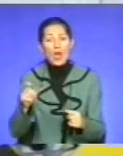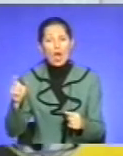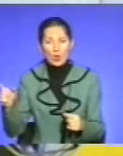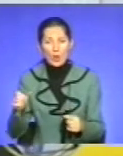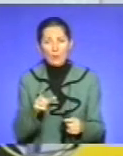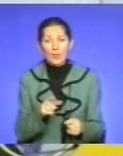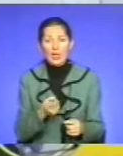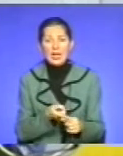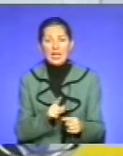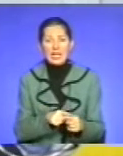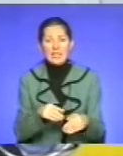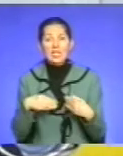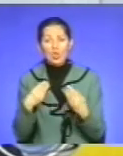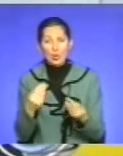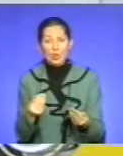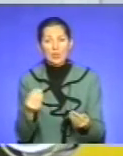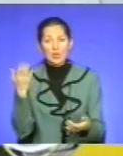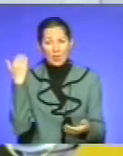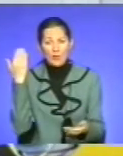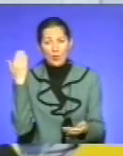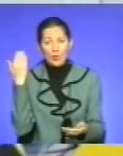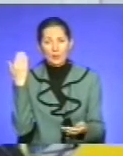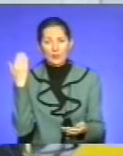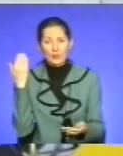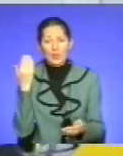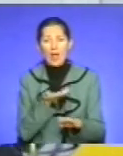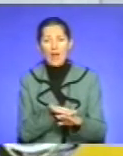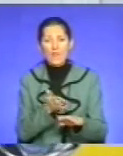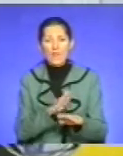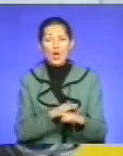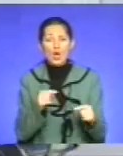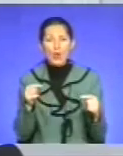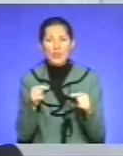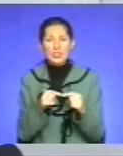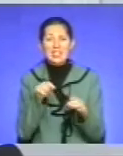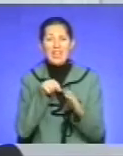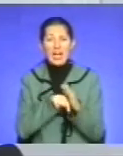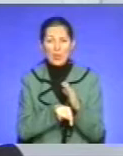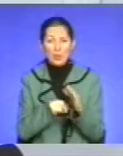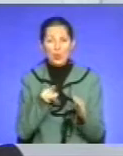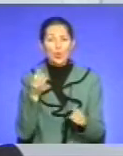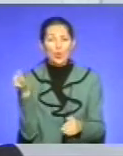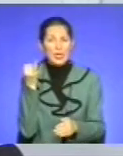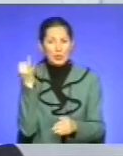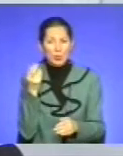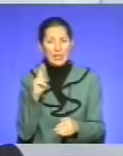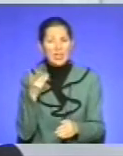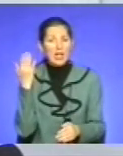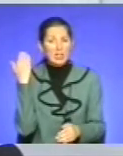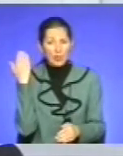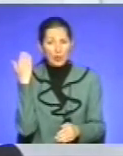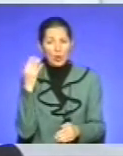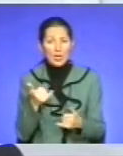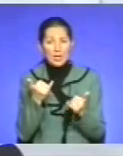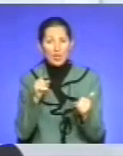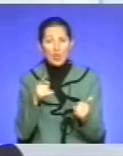людям, які докладались давно, важко визначити глибину тої історії, як давно, для того, щоб